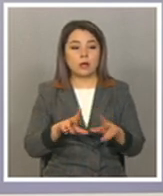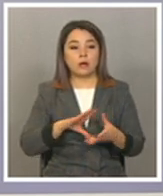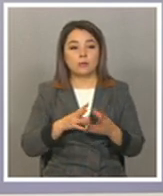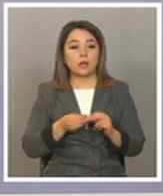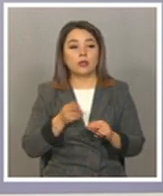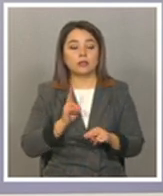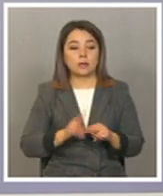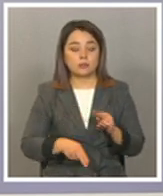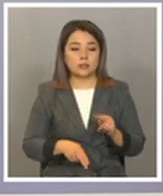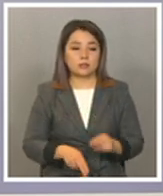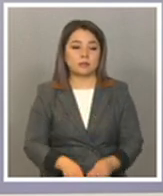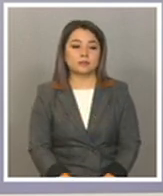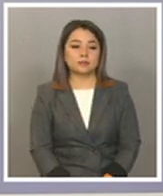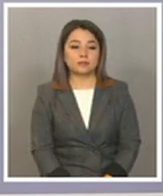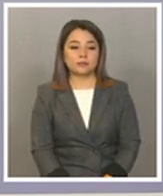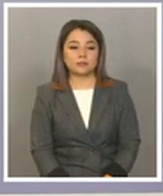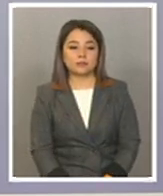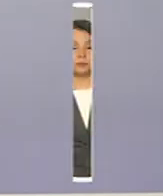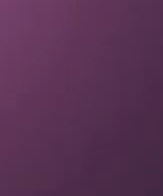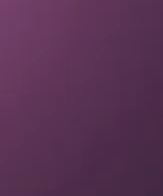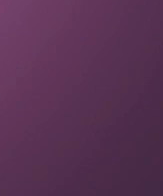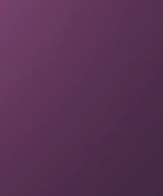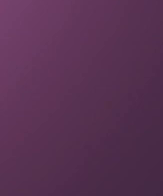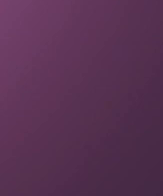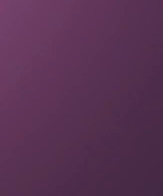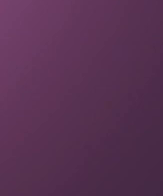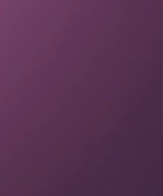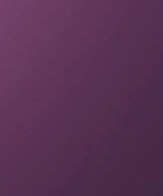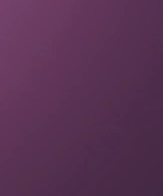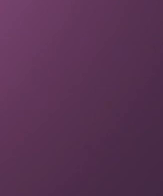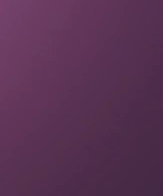аяқтаймыз. Сау болыңыздар!